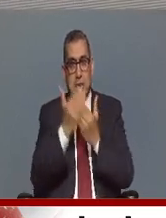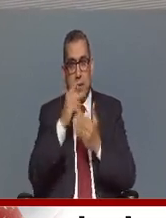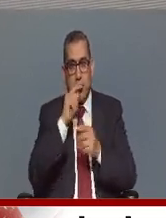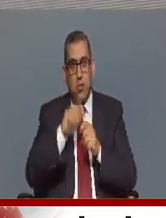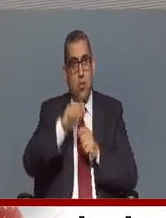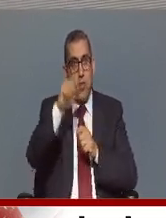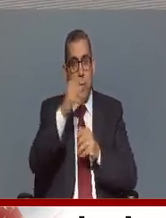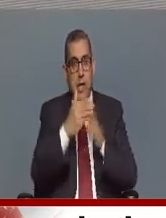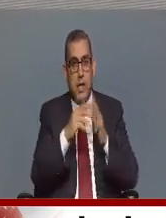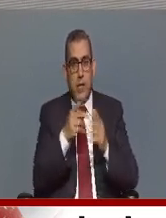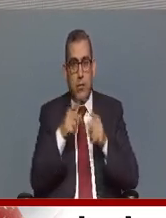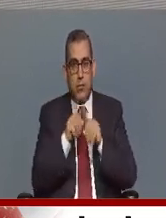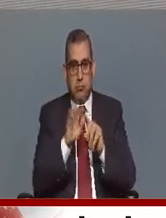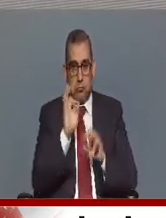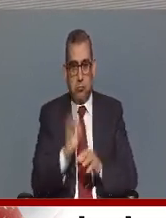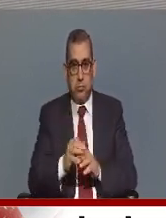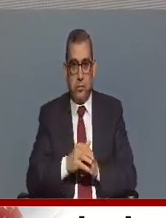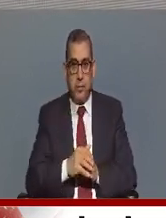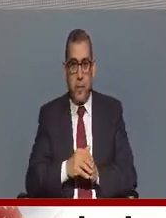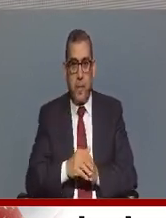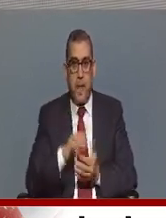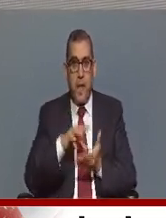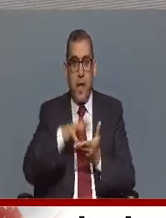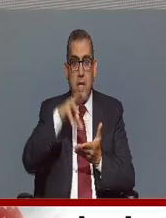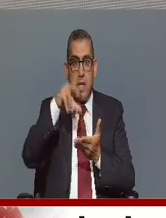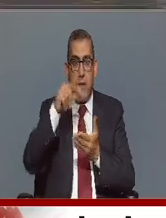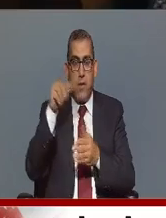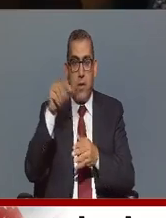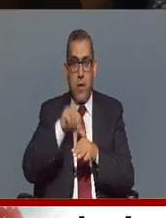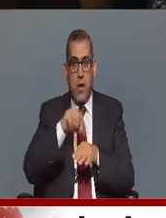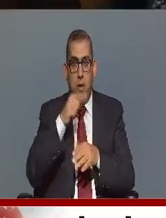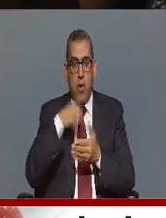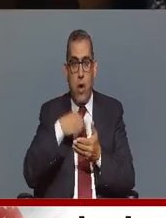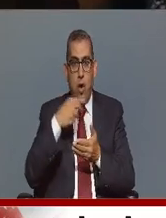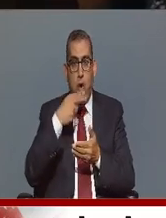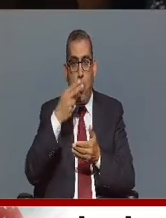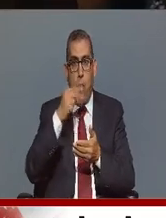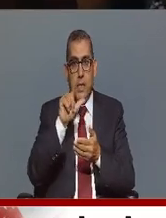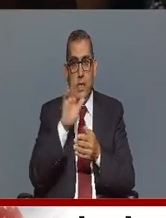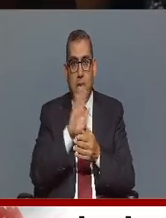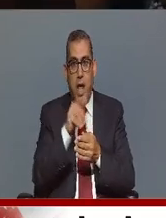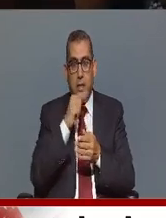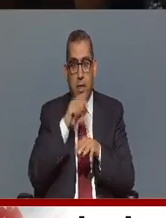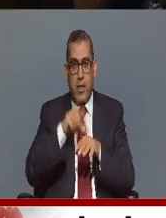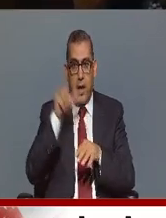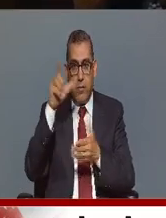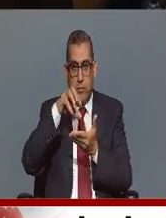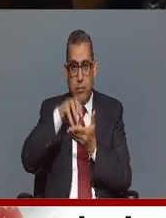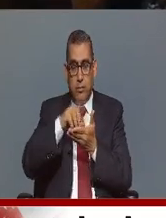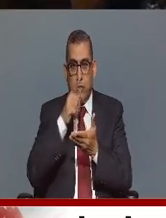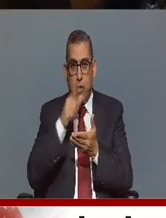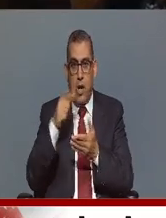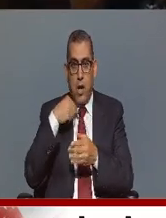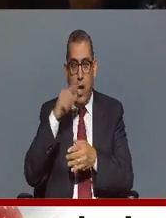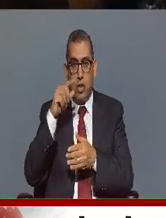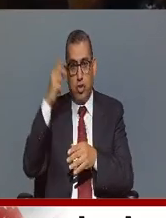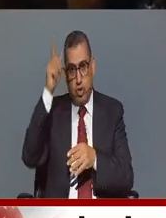النائية. قصر ثقافة حجر العديسات نفس الطريقة، مبني بالعمارة البيئية بتاعة